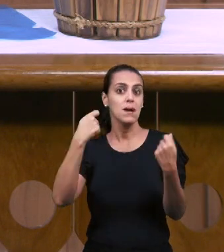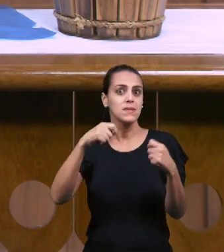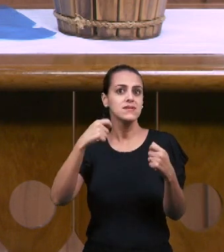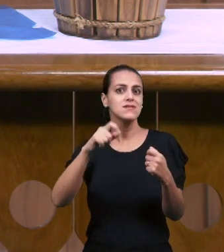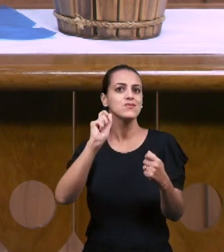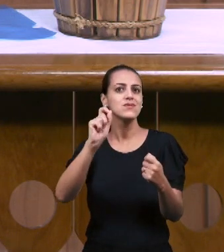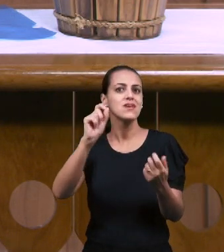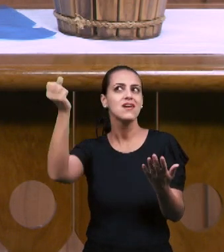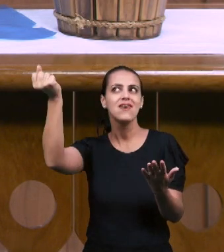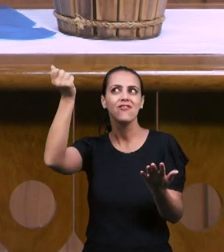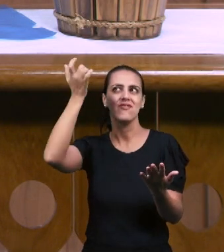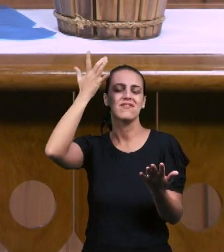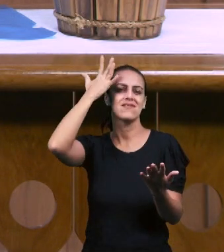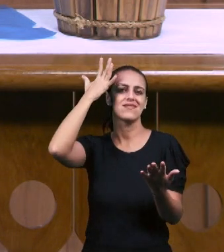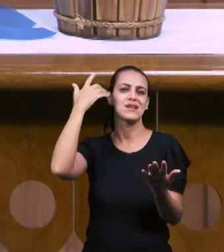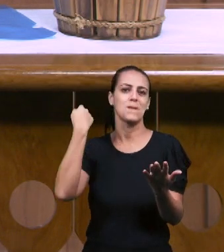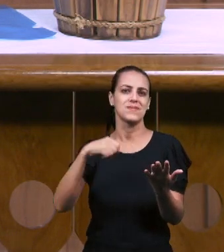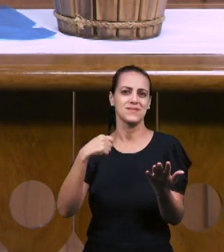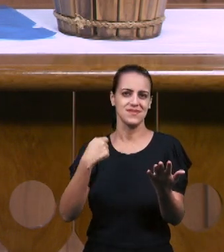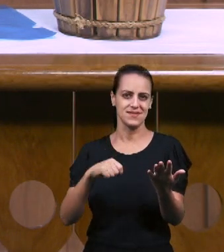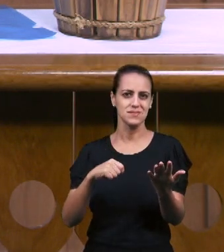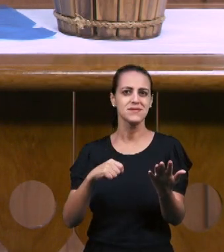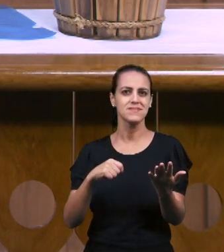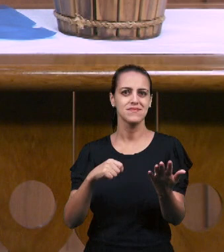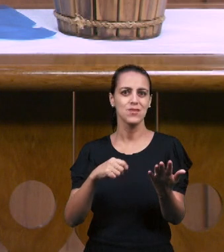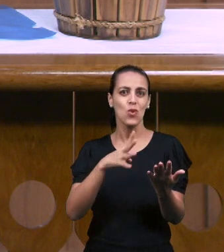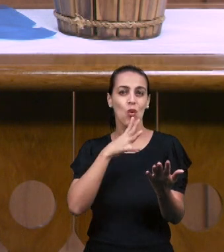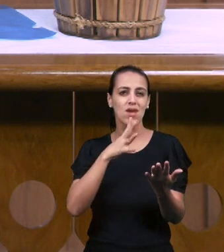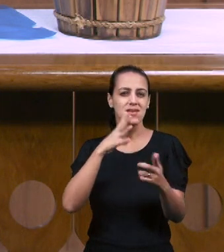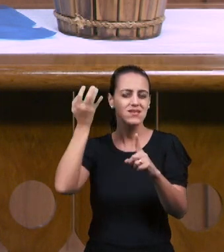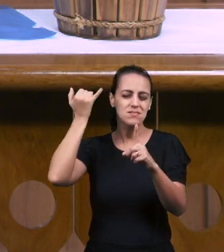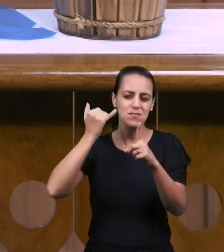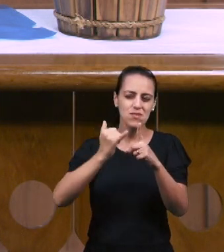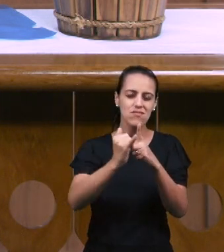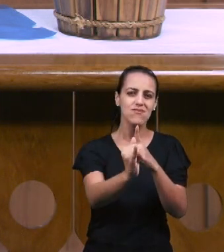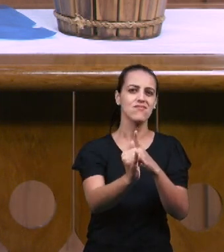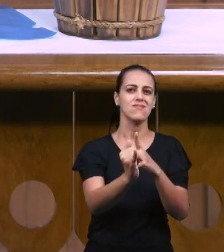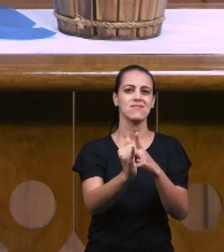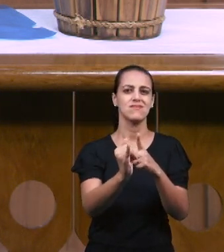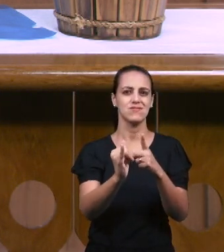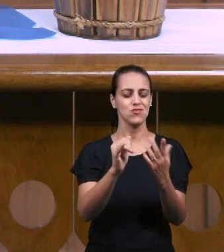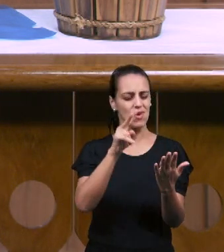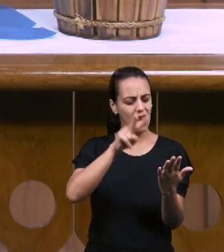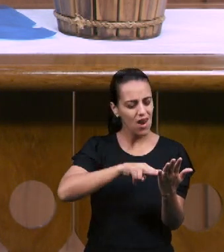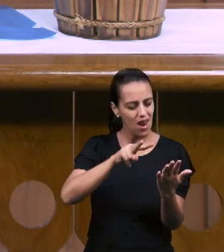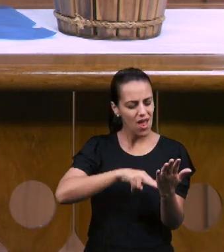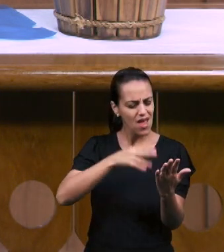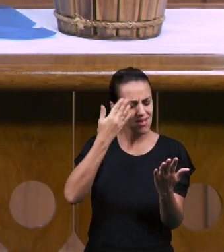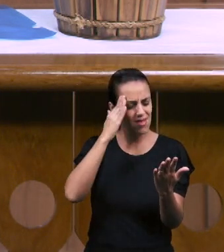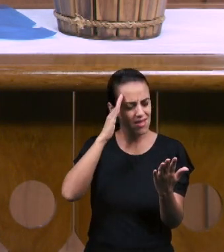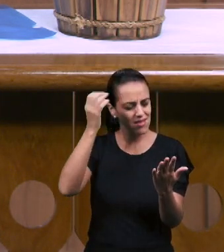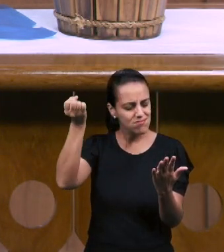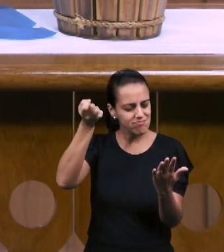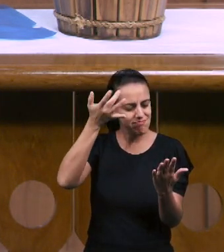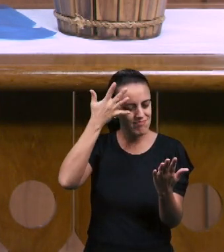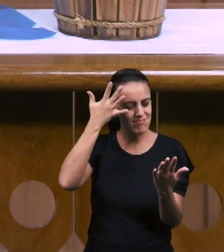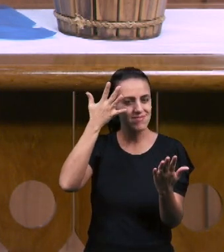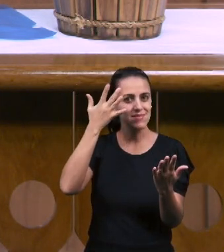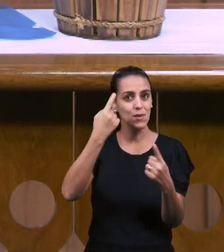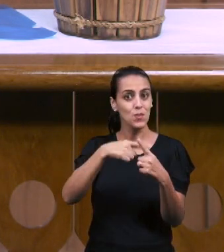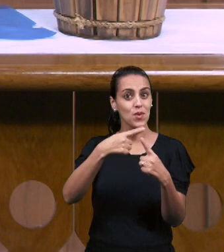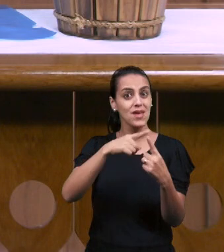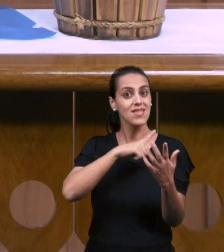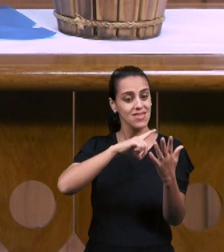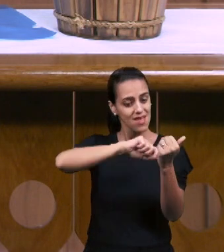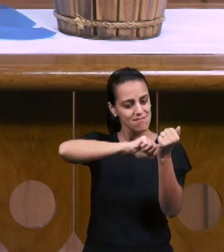de savoir le message prophétique qui est là. Parce que la parole du Seigneur, le